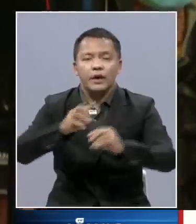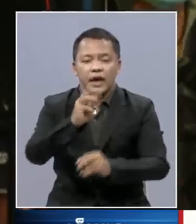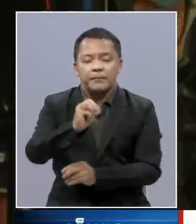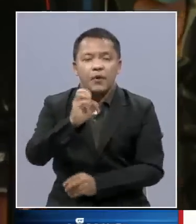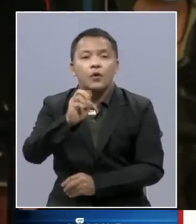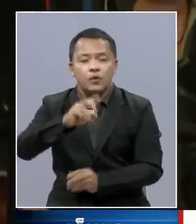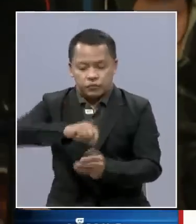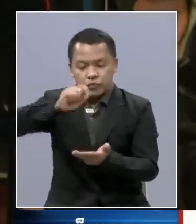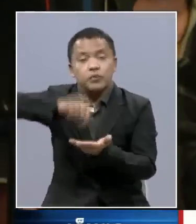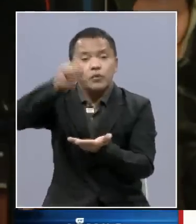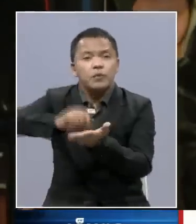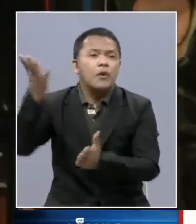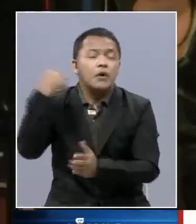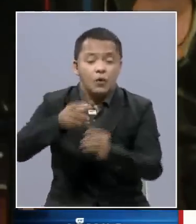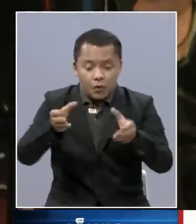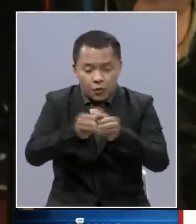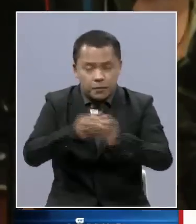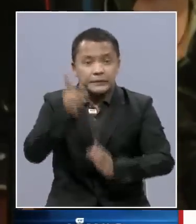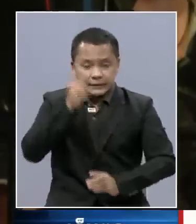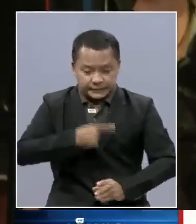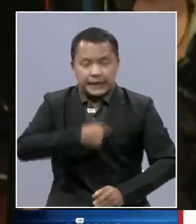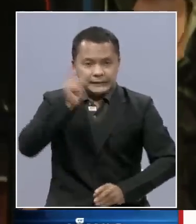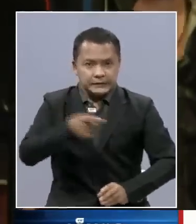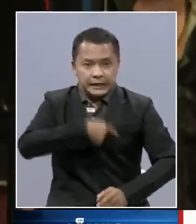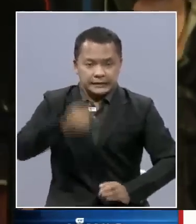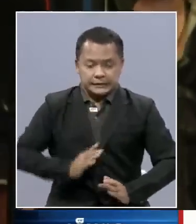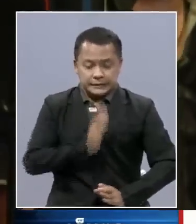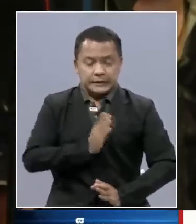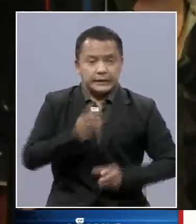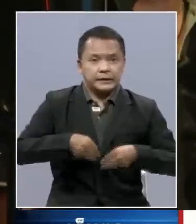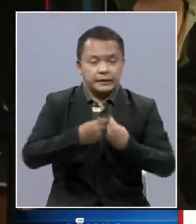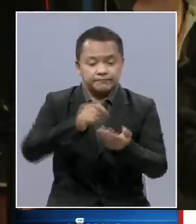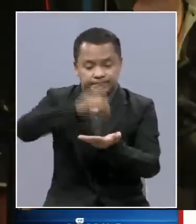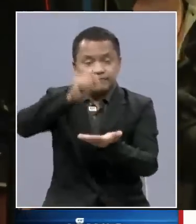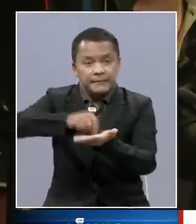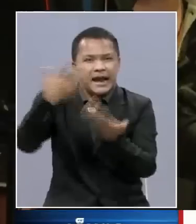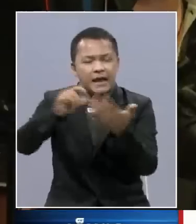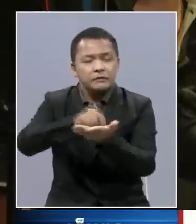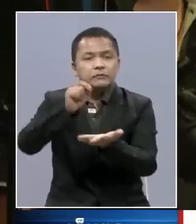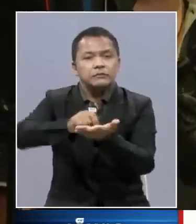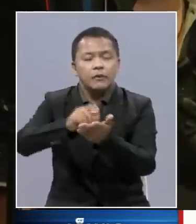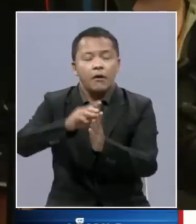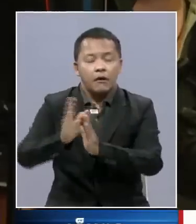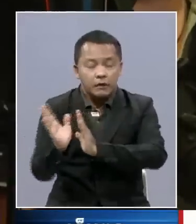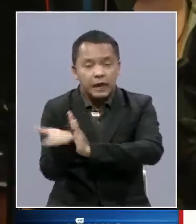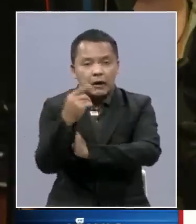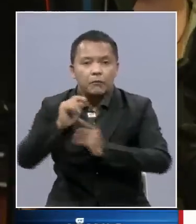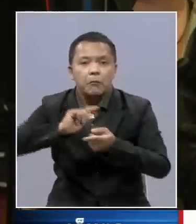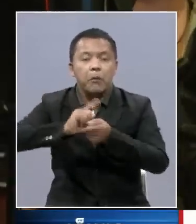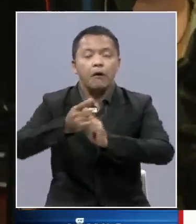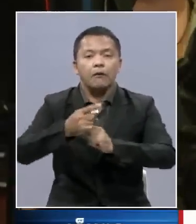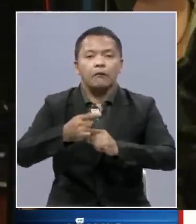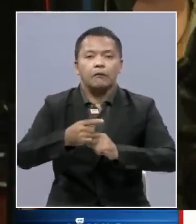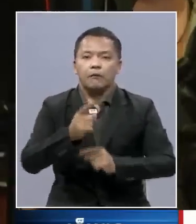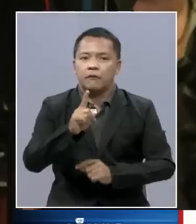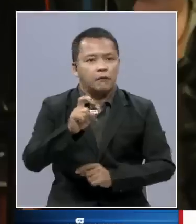MOU ที่เราเขียนกันไว้ว่าทุกพรรคต้องมีความจริงใจต่อกันต้องให้เกียรติกันเขียนไว้แล้วเพิ่งลงนามแต่เพียงชั่วข้ามคืนมันก็ไม่สามารถเกิด